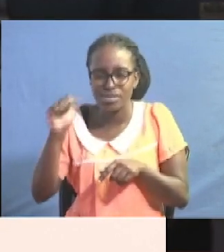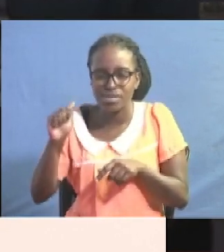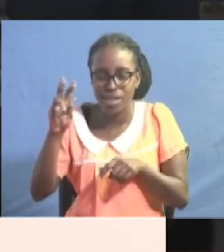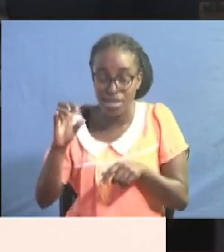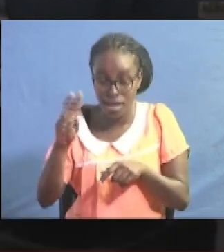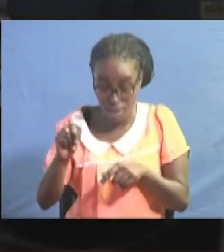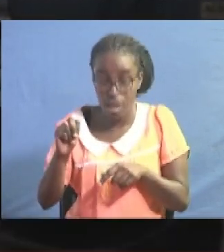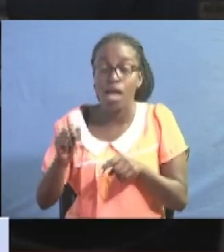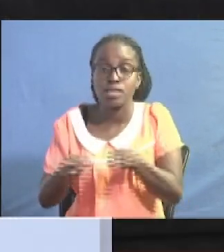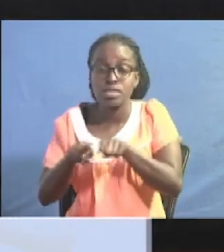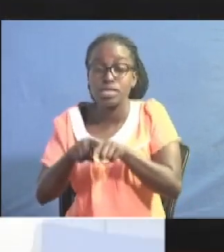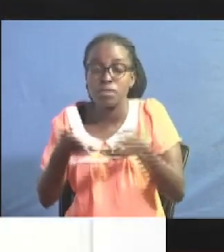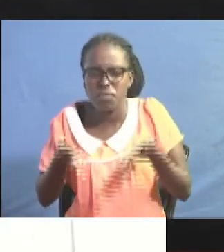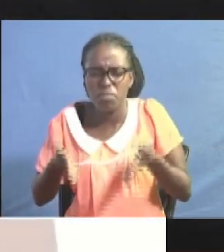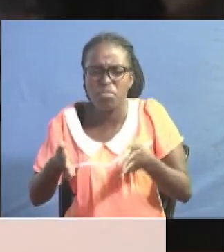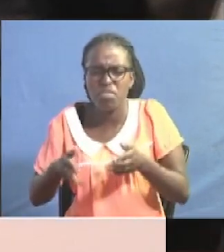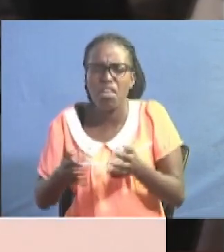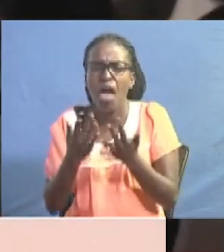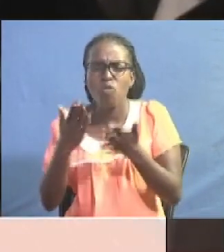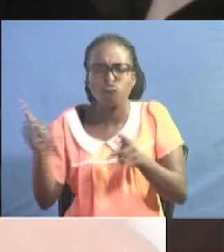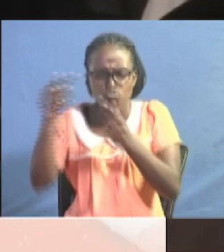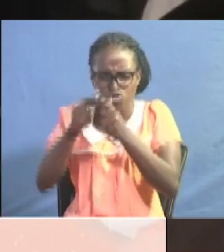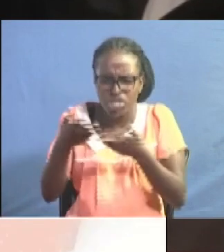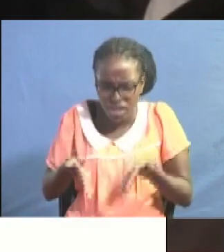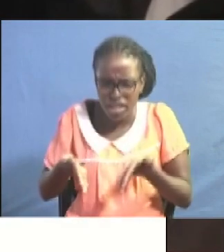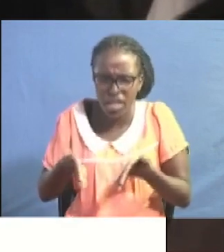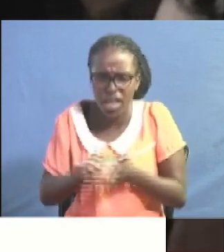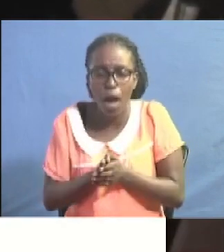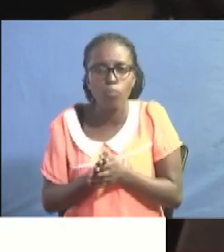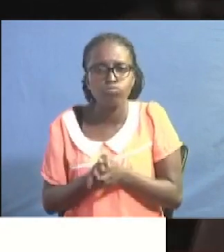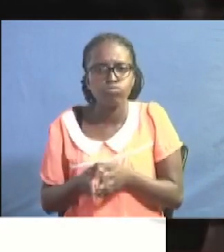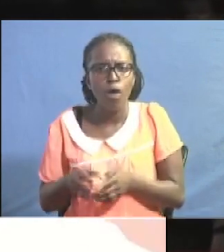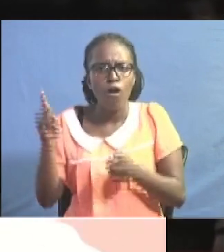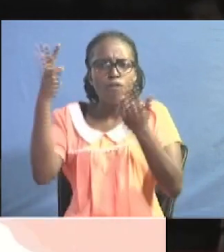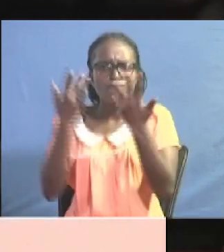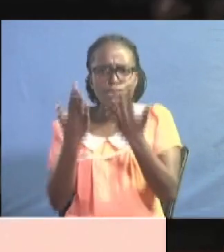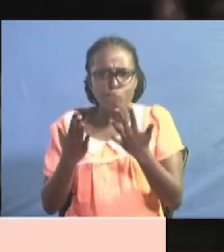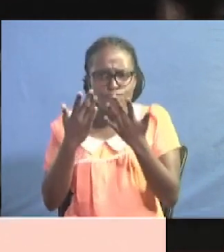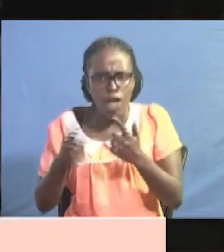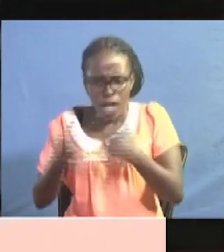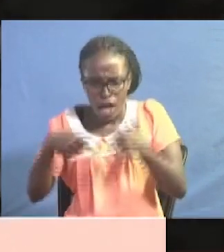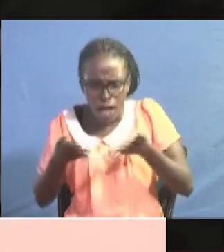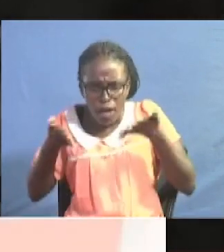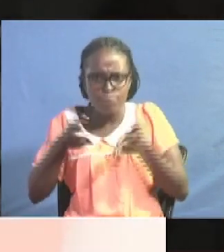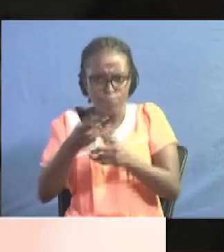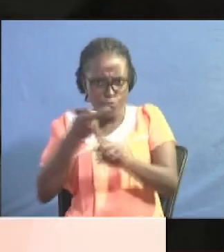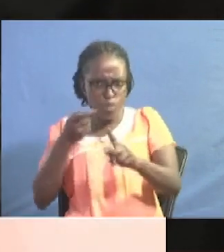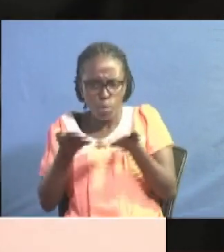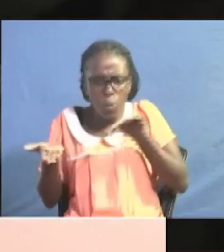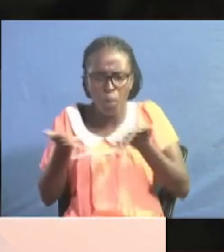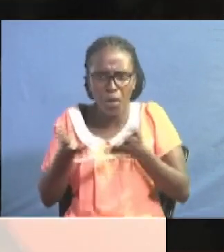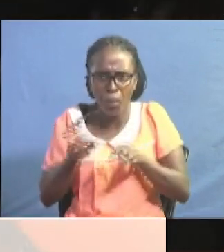kwamba uchunguzi umeanza kubaini chanzo cha moto. Too early to tell you where the fire came from. We are investigating. Officers on the team, give us time